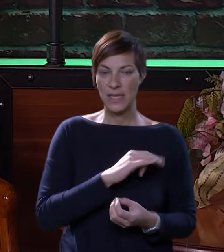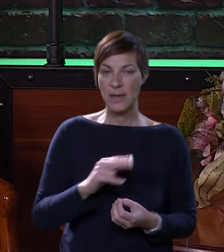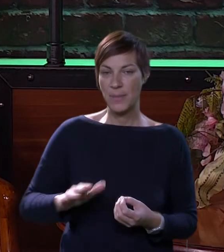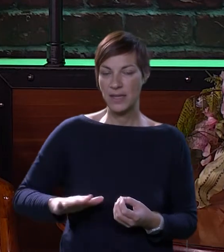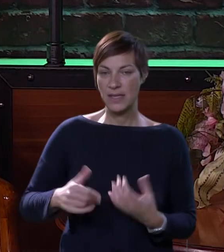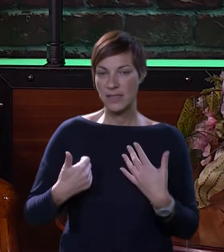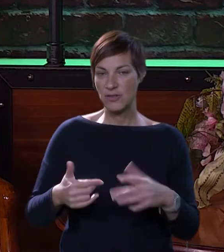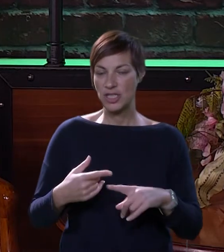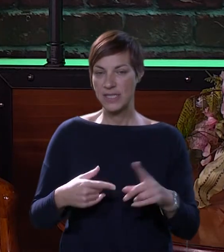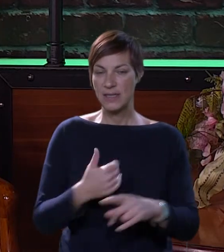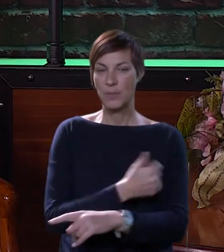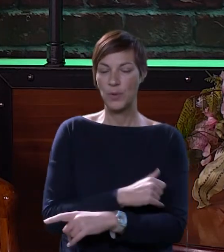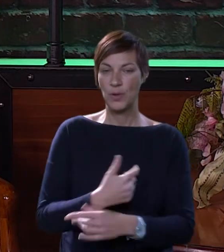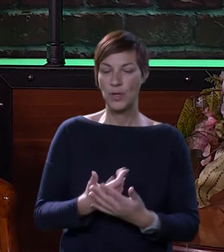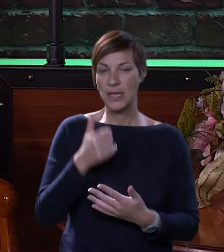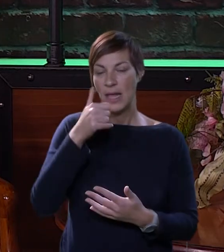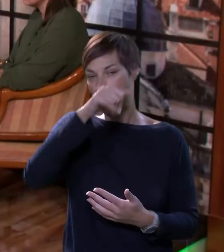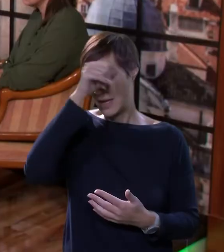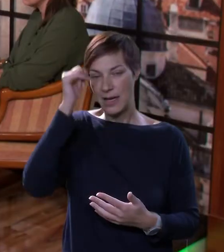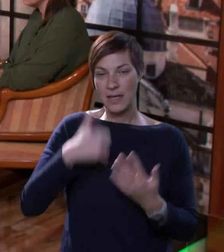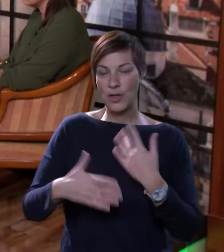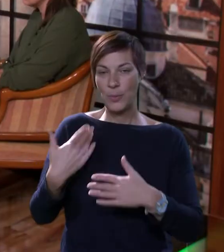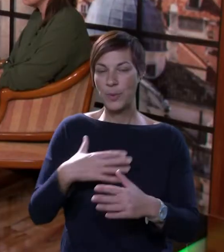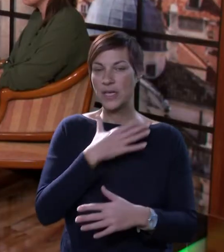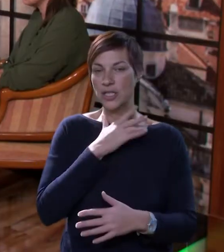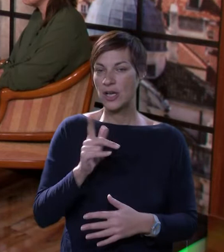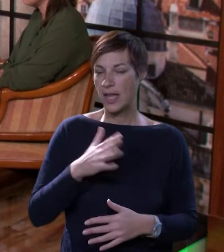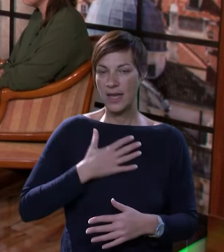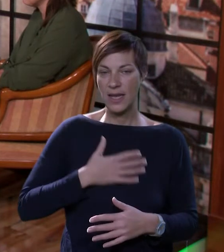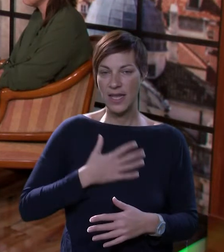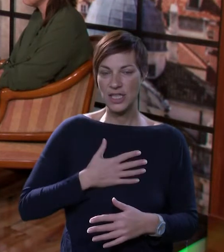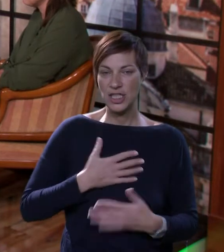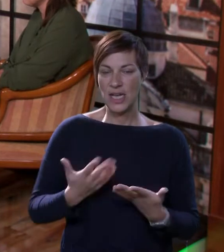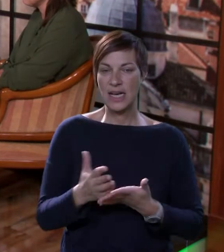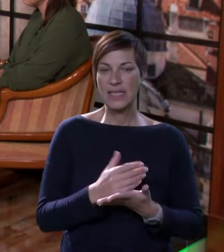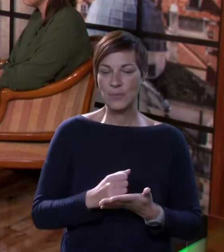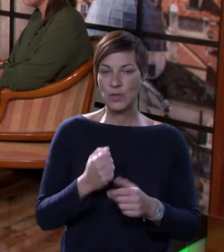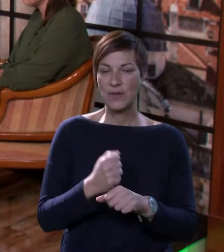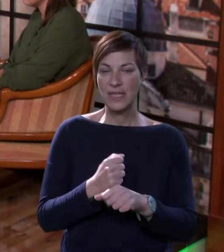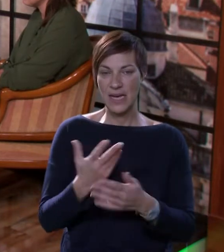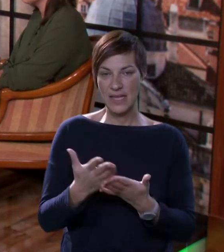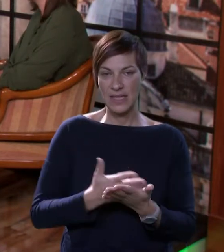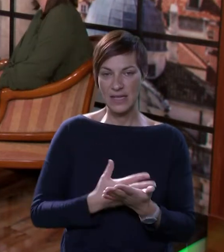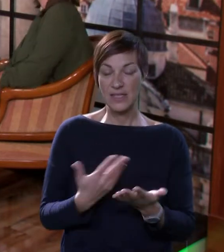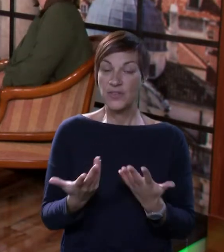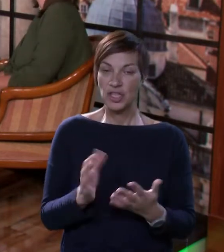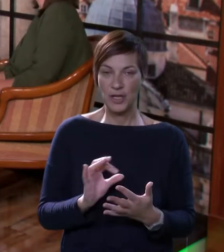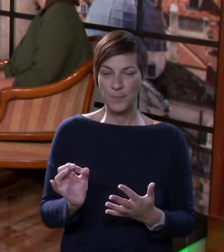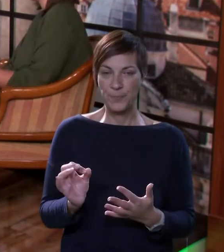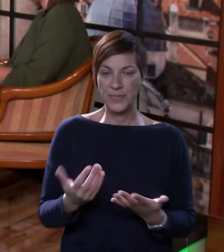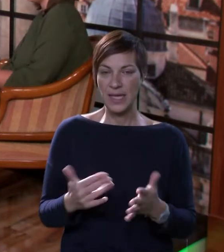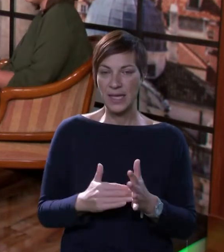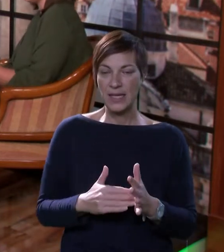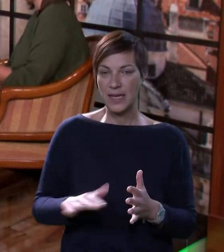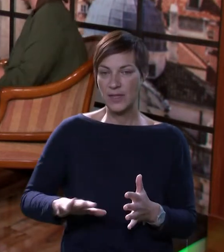Imamo djece koja do 6,5 godina, ono ljeto prije polaska u školu, jednostavno ne želi ispunjavati radne listove i to je okej. Je